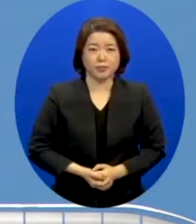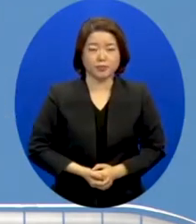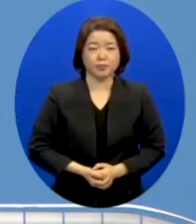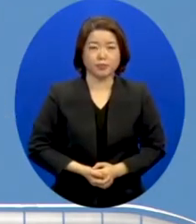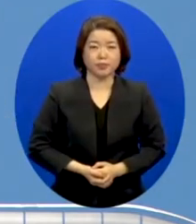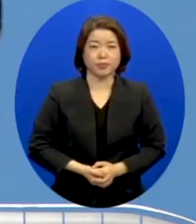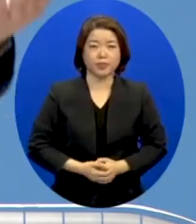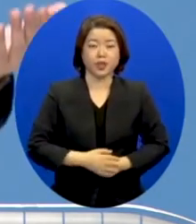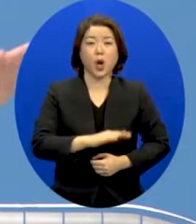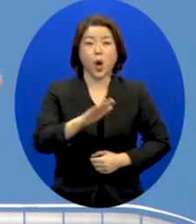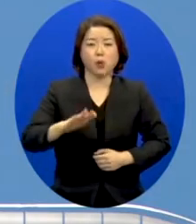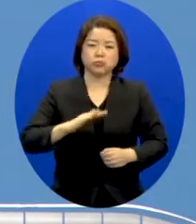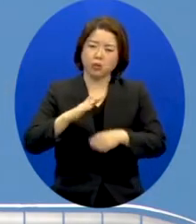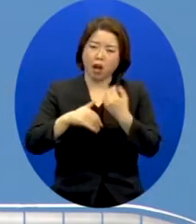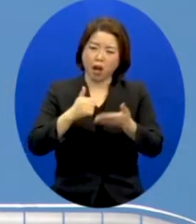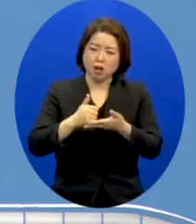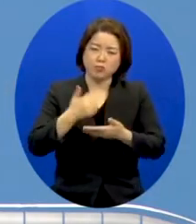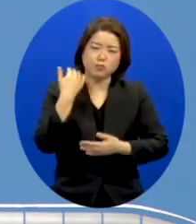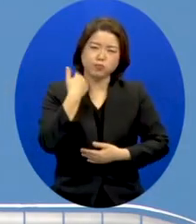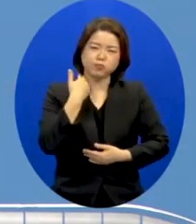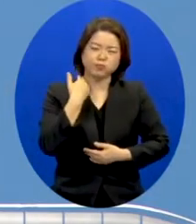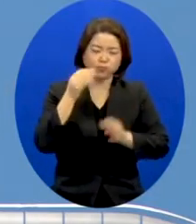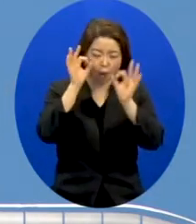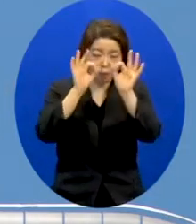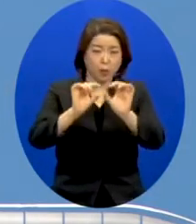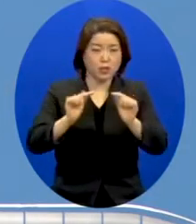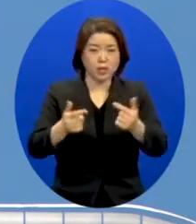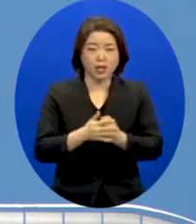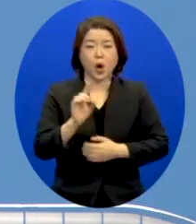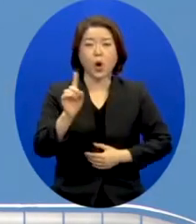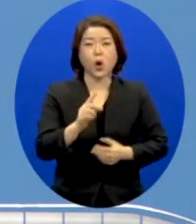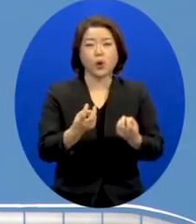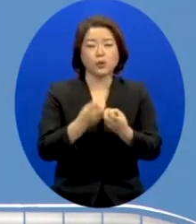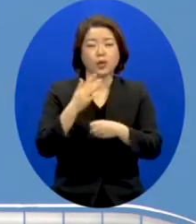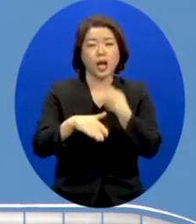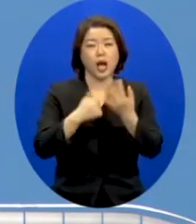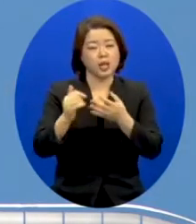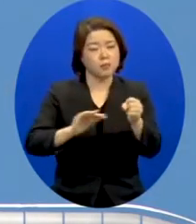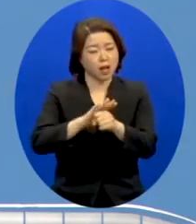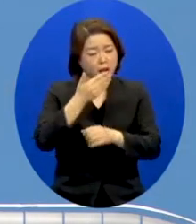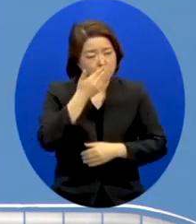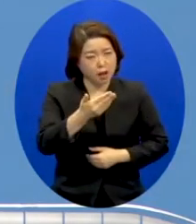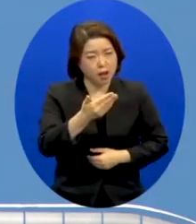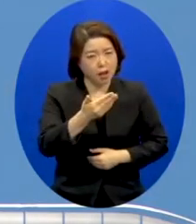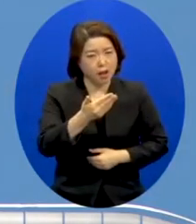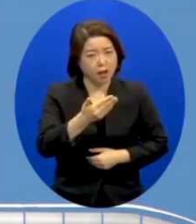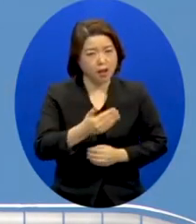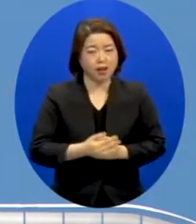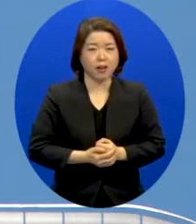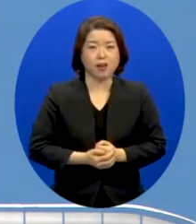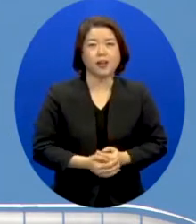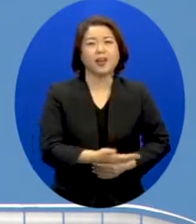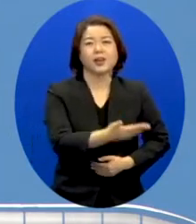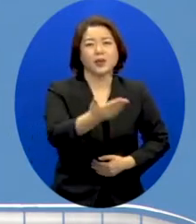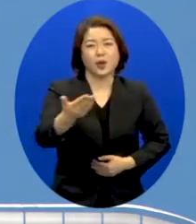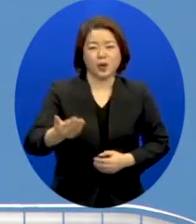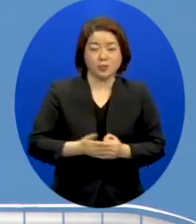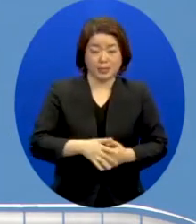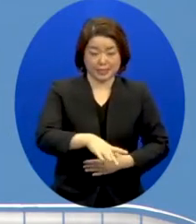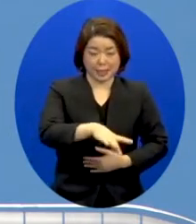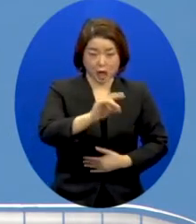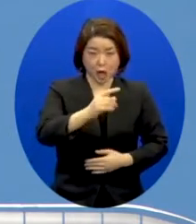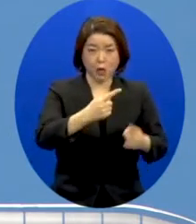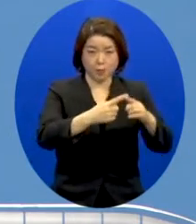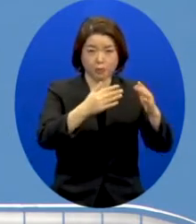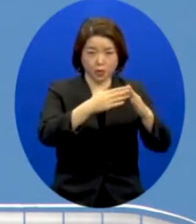그러나 하나님은 보이지 않는 하나님 이신 데 어떻게 하나님을 사랑할 수 있을까요 여러분 초대교회 때